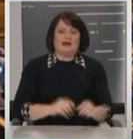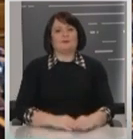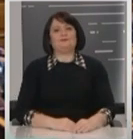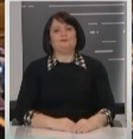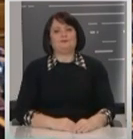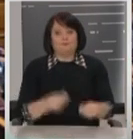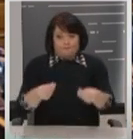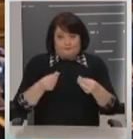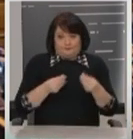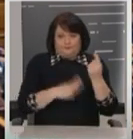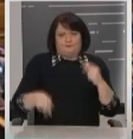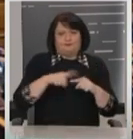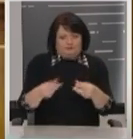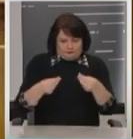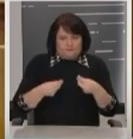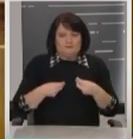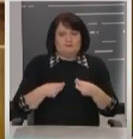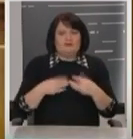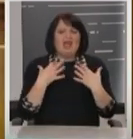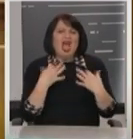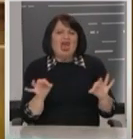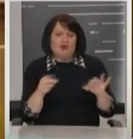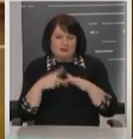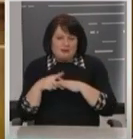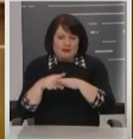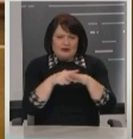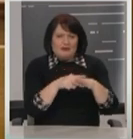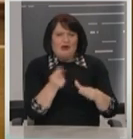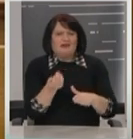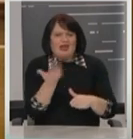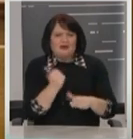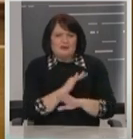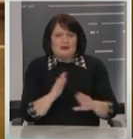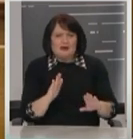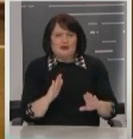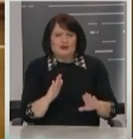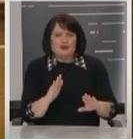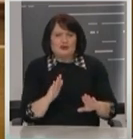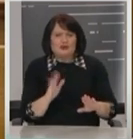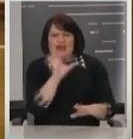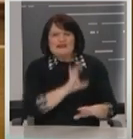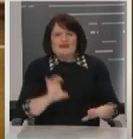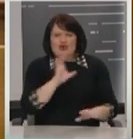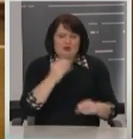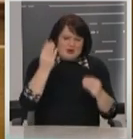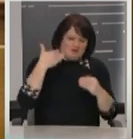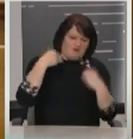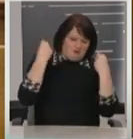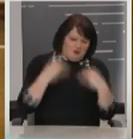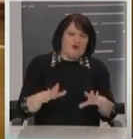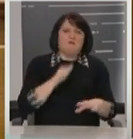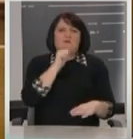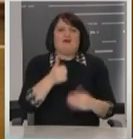Παραλάβαμε μια χώρα με άδεια ταμεία, το μαύρο πρόβατο της Ευρώπης,